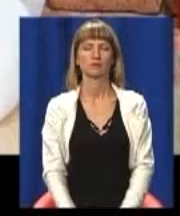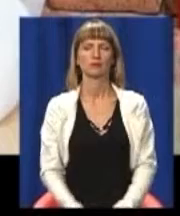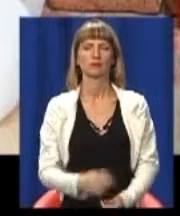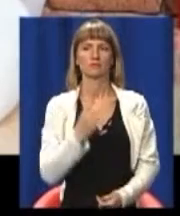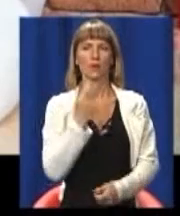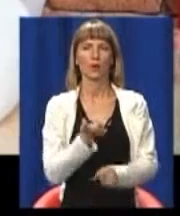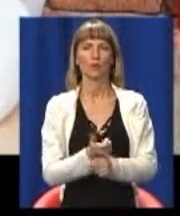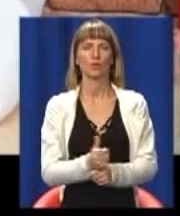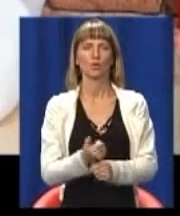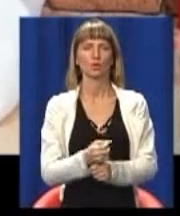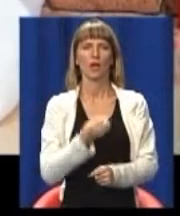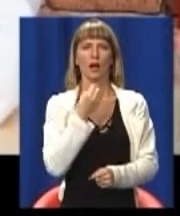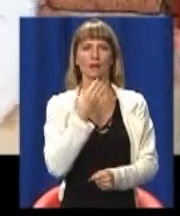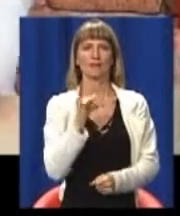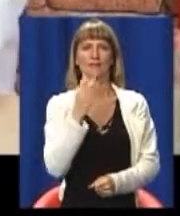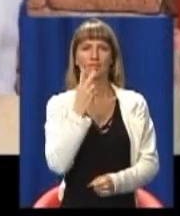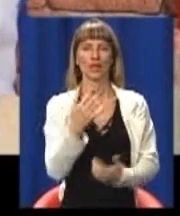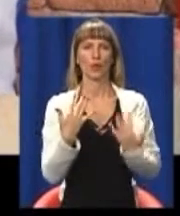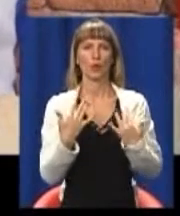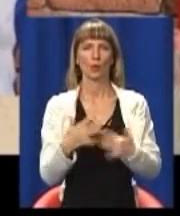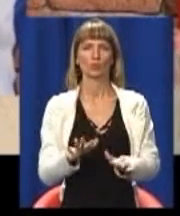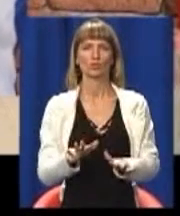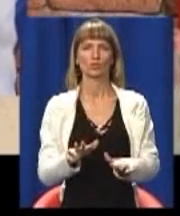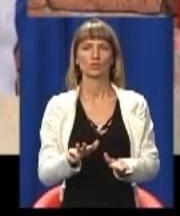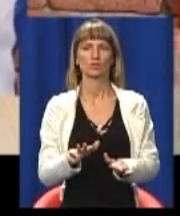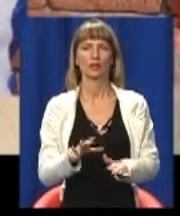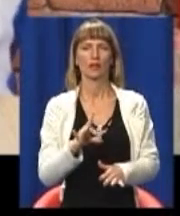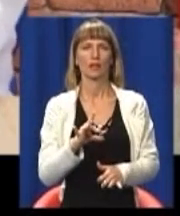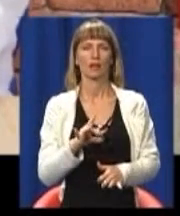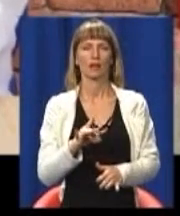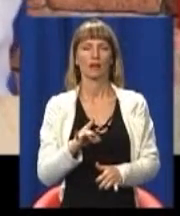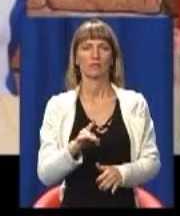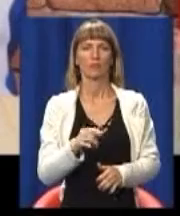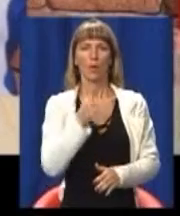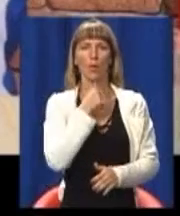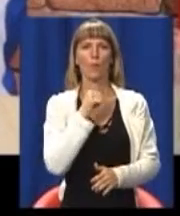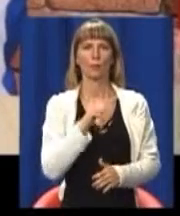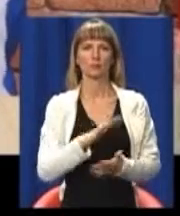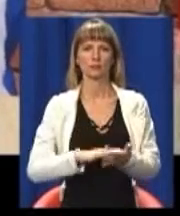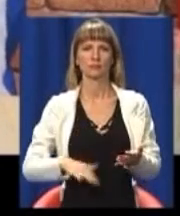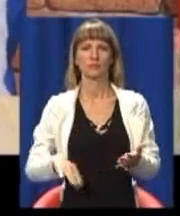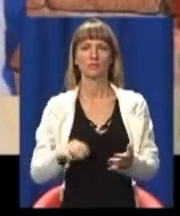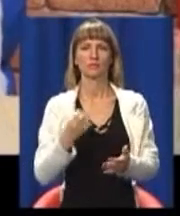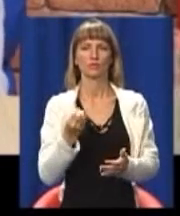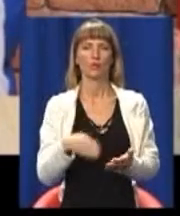Так, дуже добре. І ви бачите, вже реакція пішла. Можна іще додавати. Давайте я вам трошки